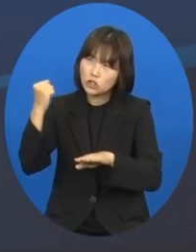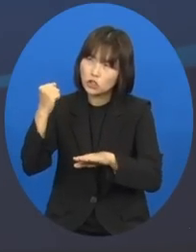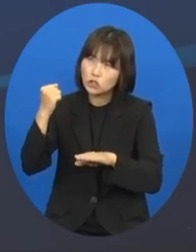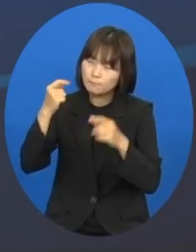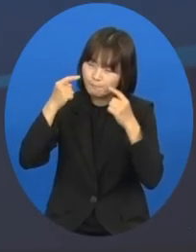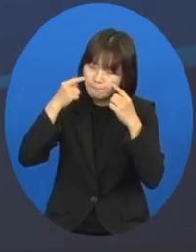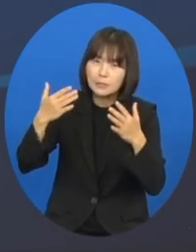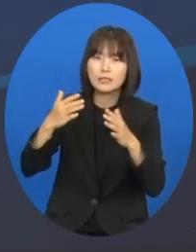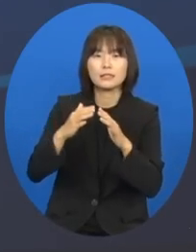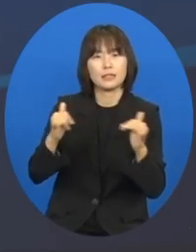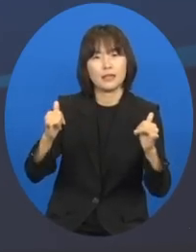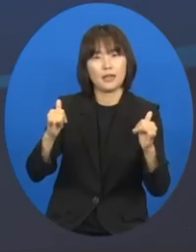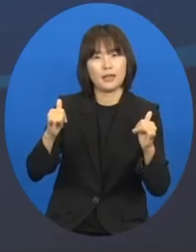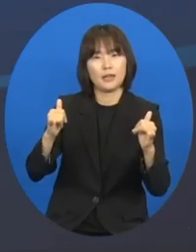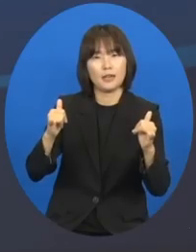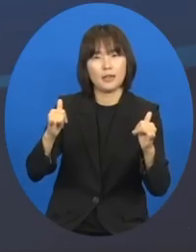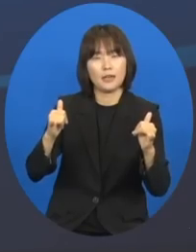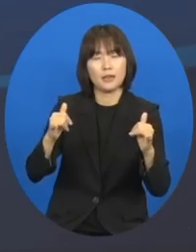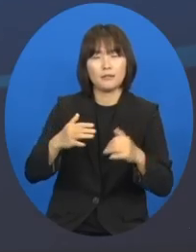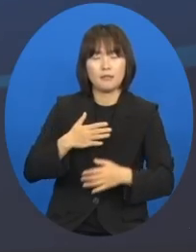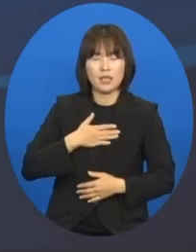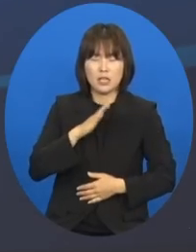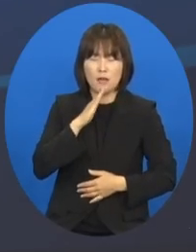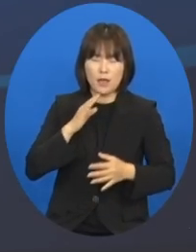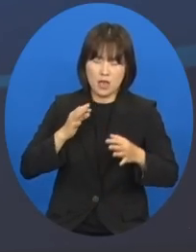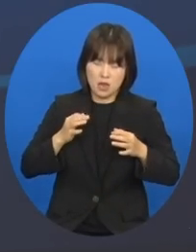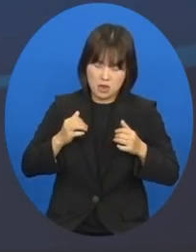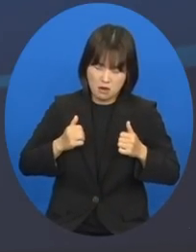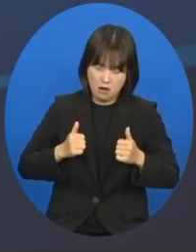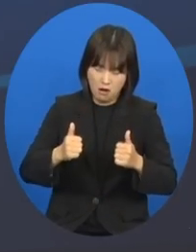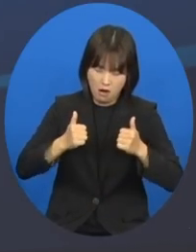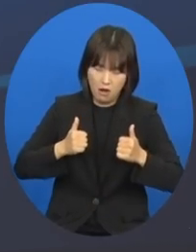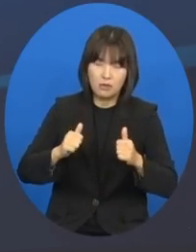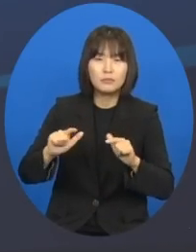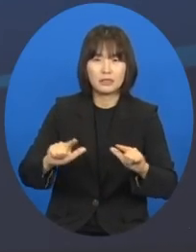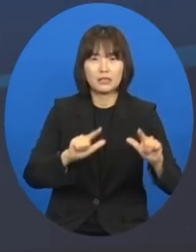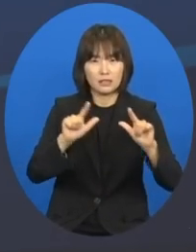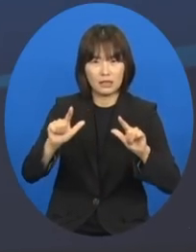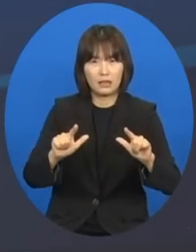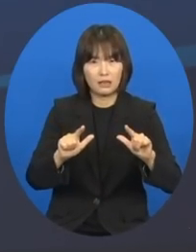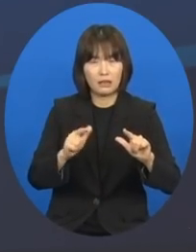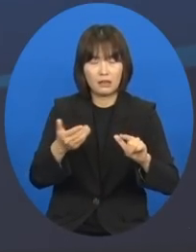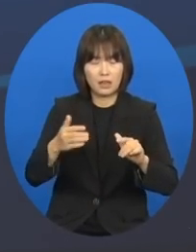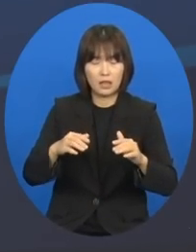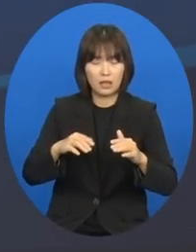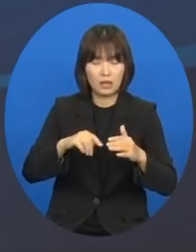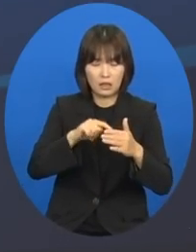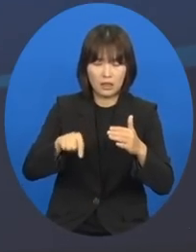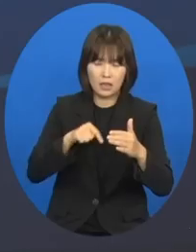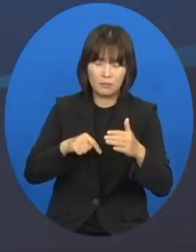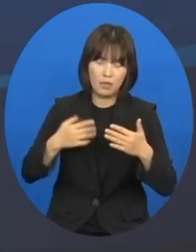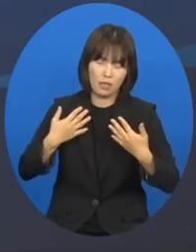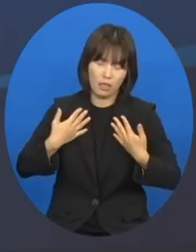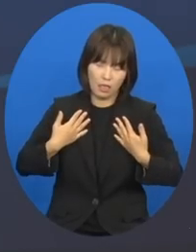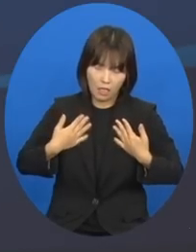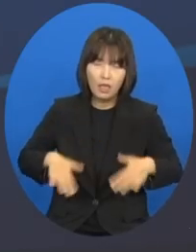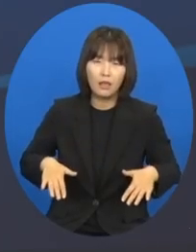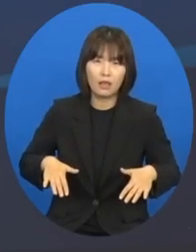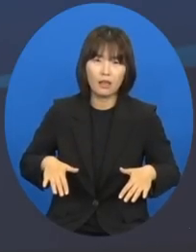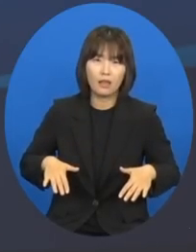때문에 나는 정말 주여 짜듯이 열심히 살고 있다 그런데 내면이 너무너무 많이 지쳐있다